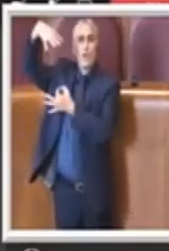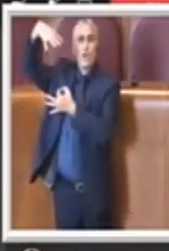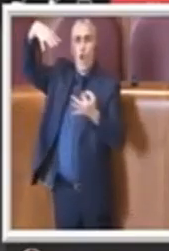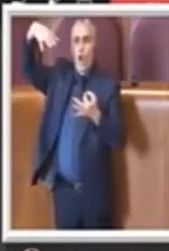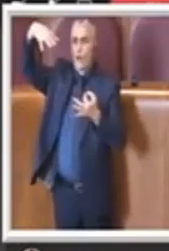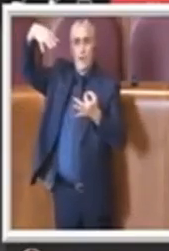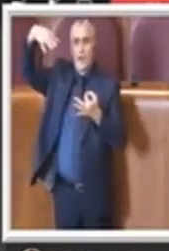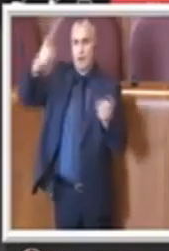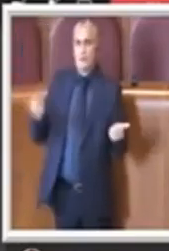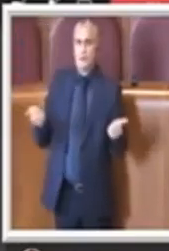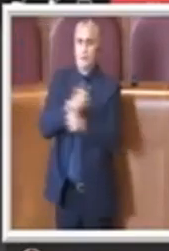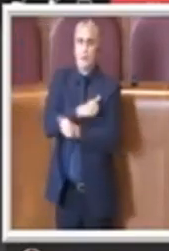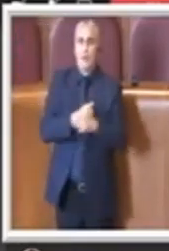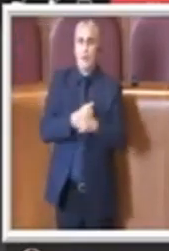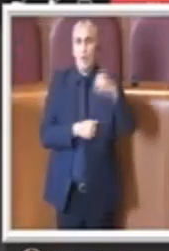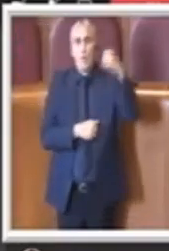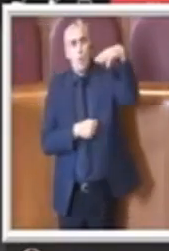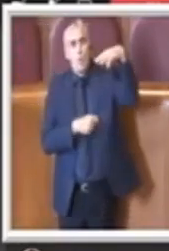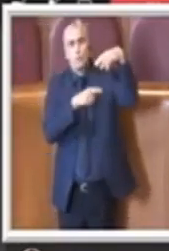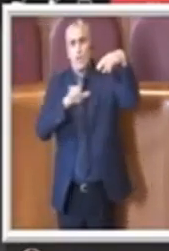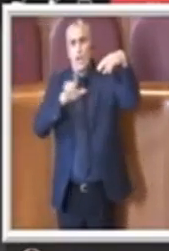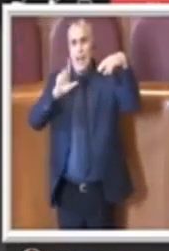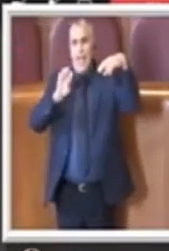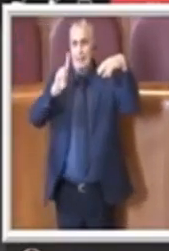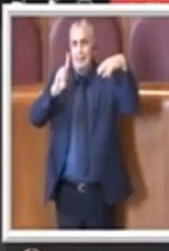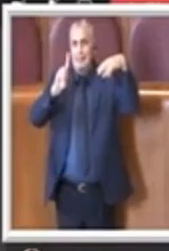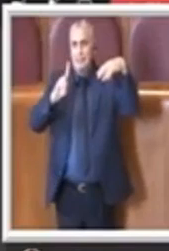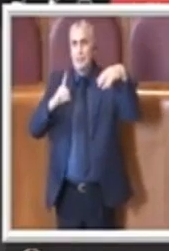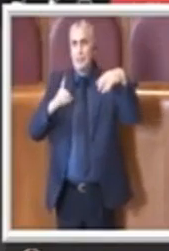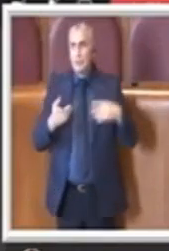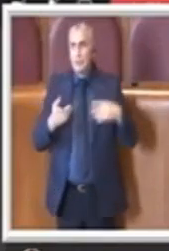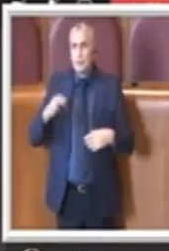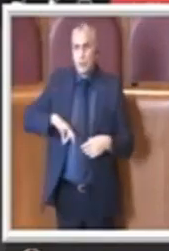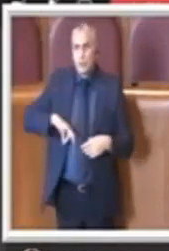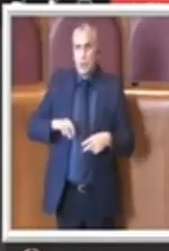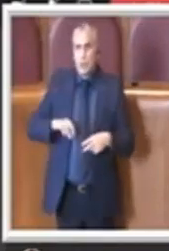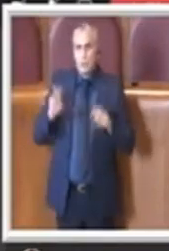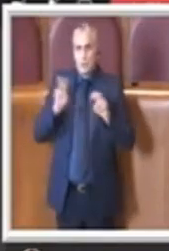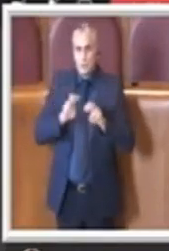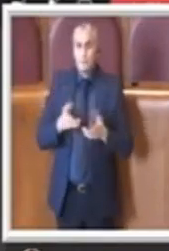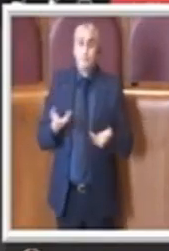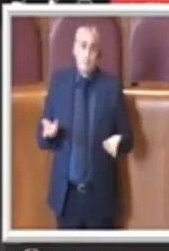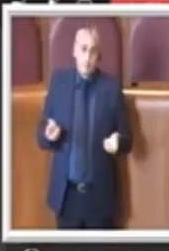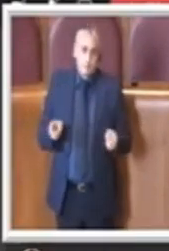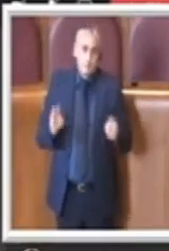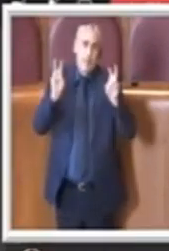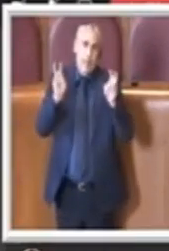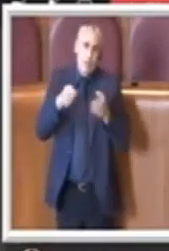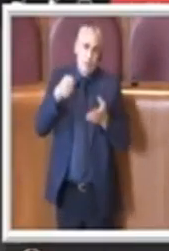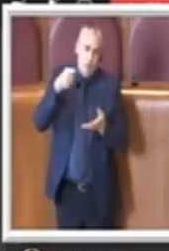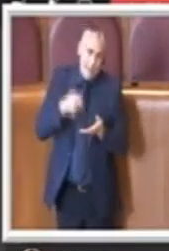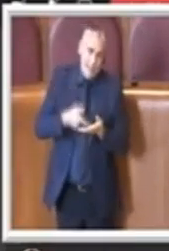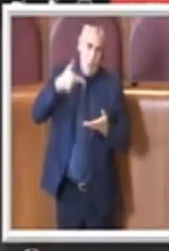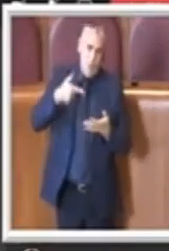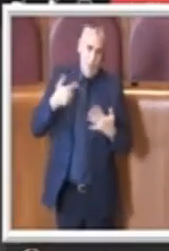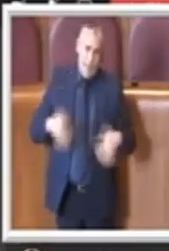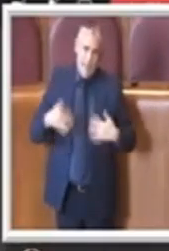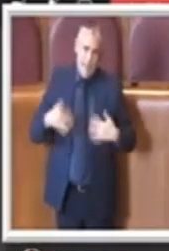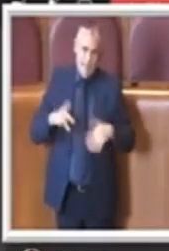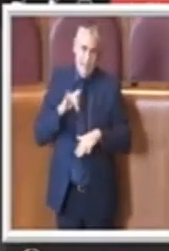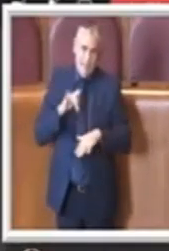in azione al led per carità l'argomento è molto importante e sensibile per cui